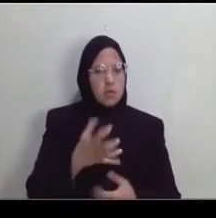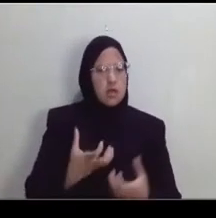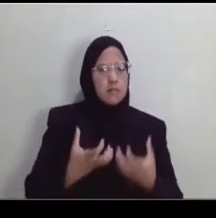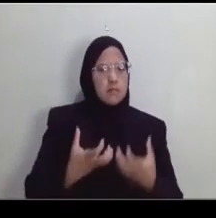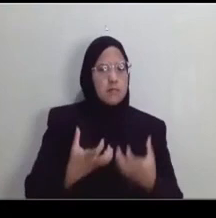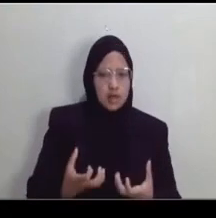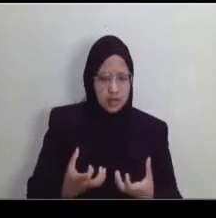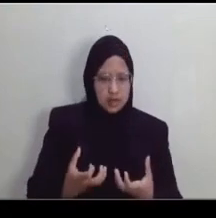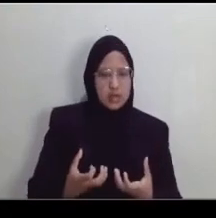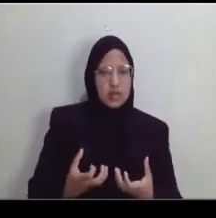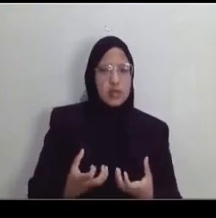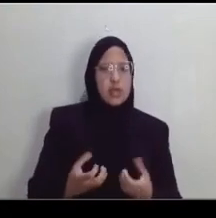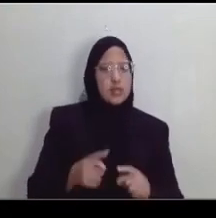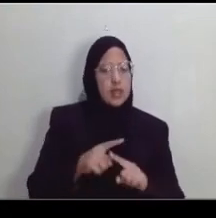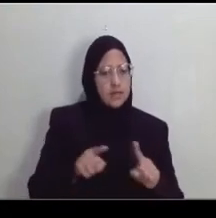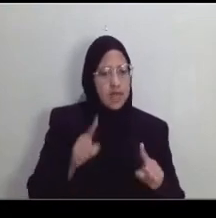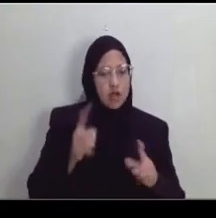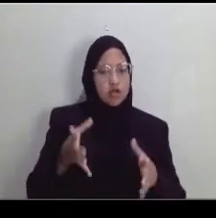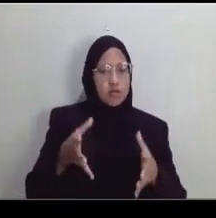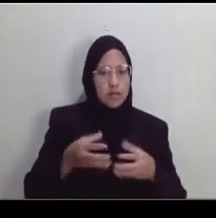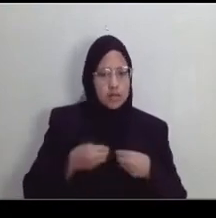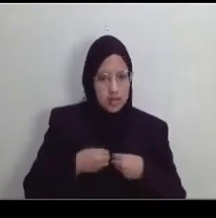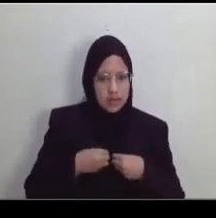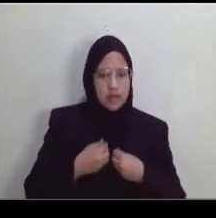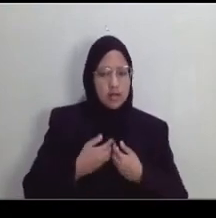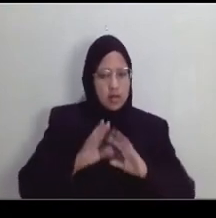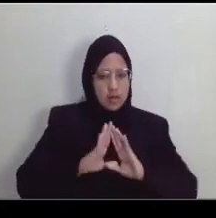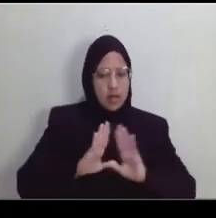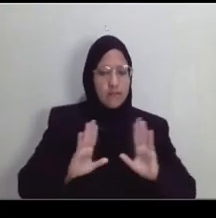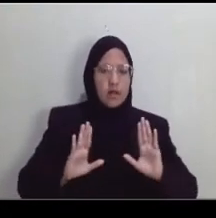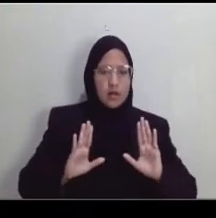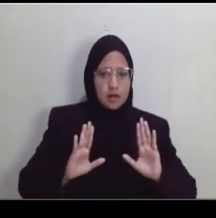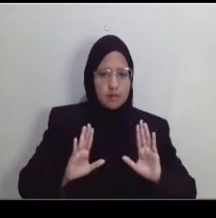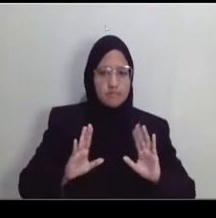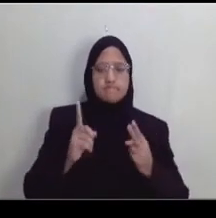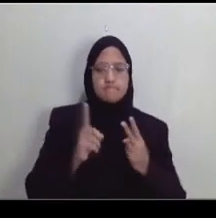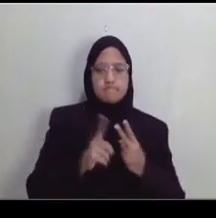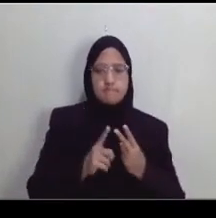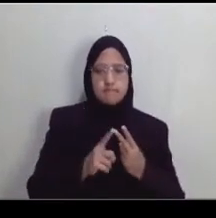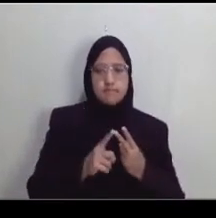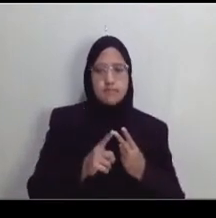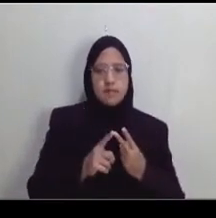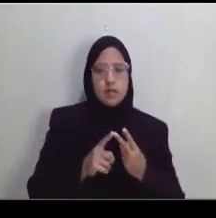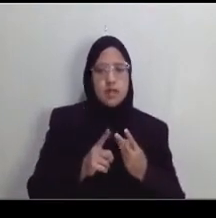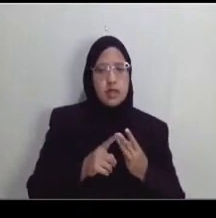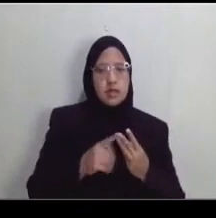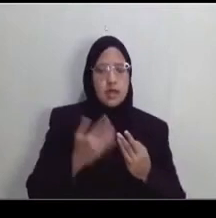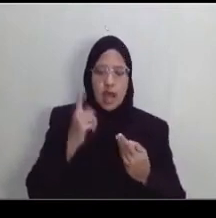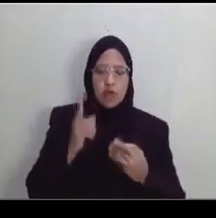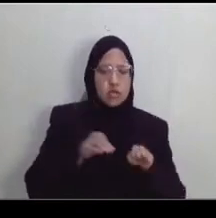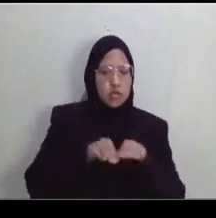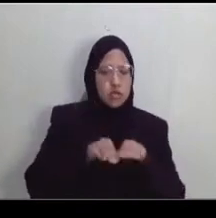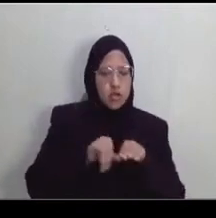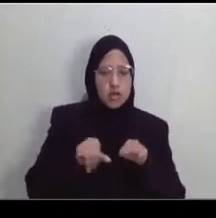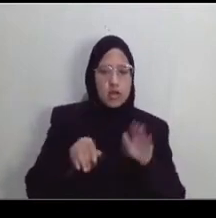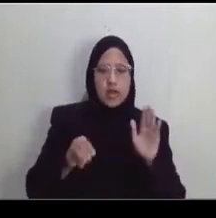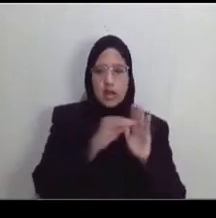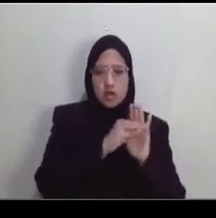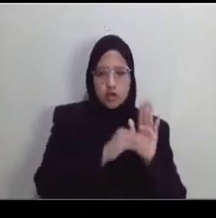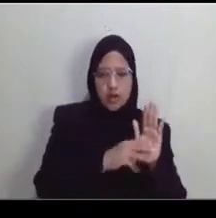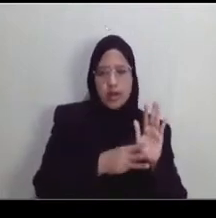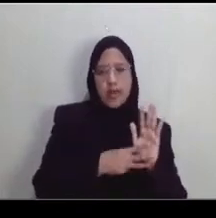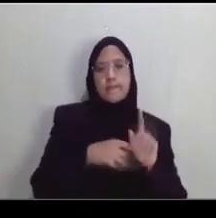menerimanya dengan rela hati serta bertingkah laku sejalan dengan martabat mahkamah Oleh karena itu